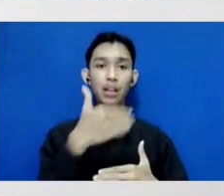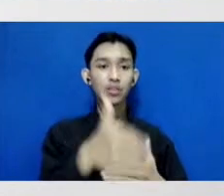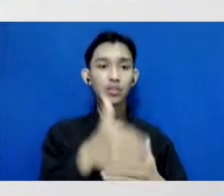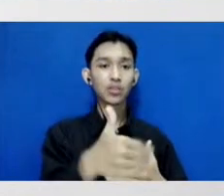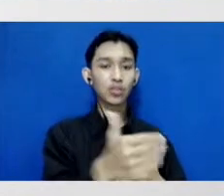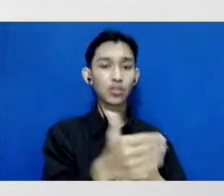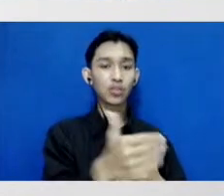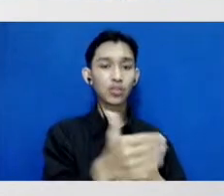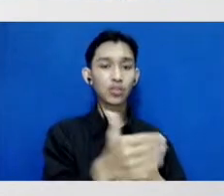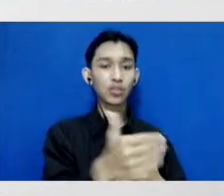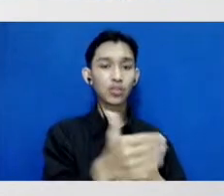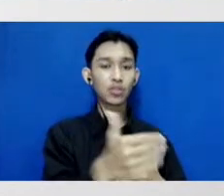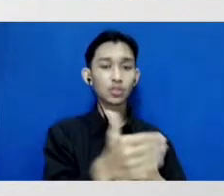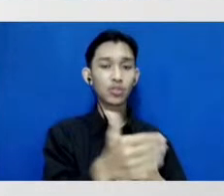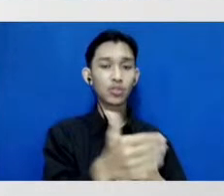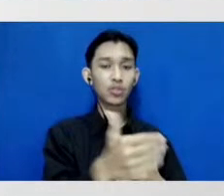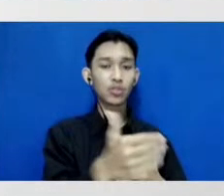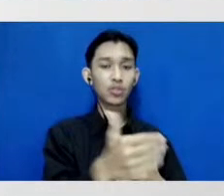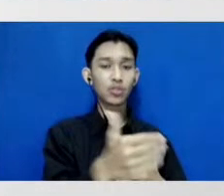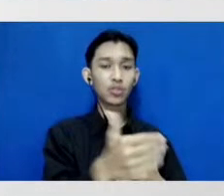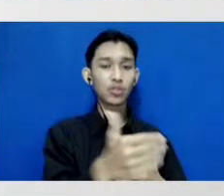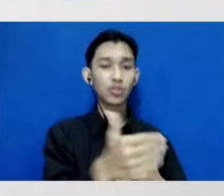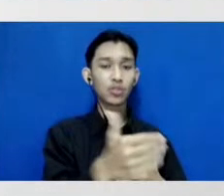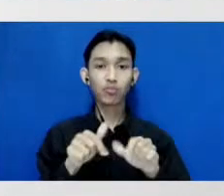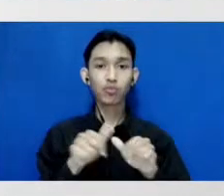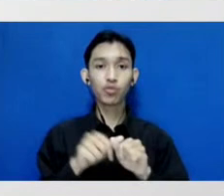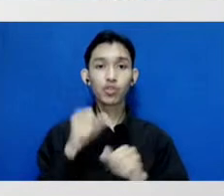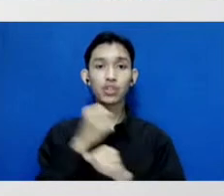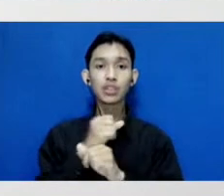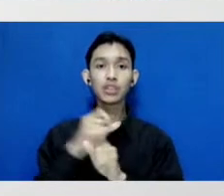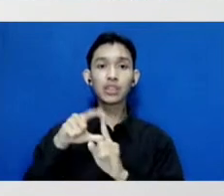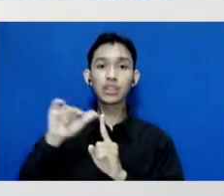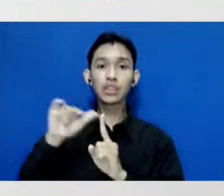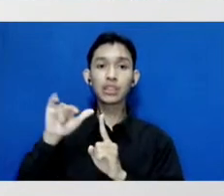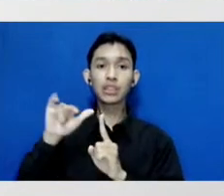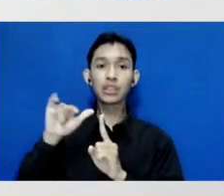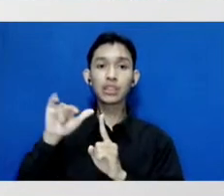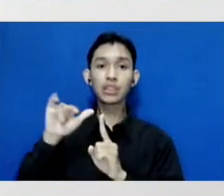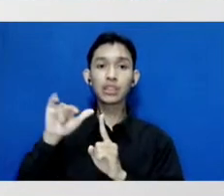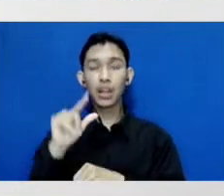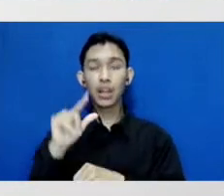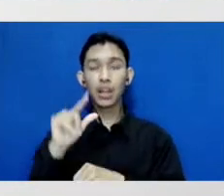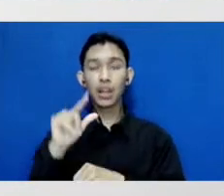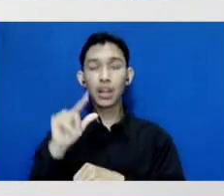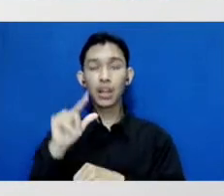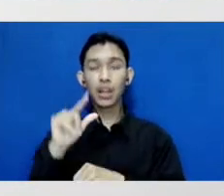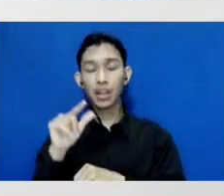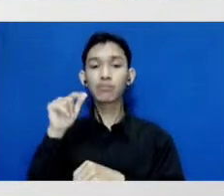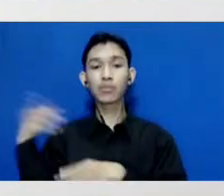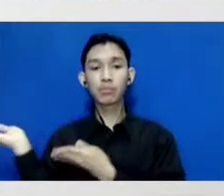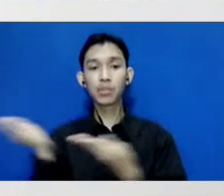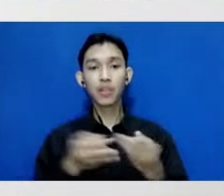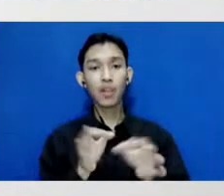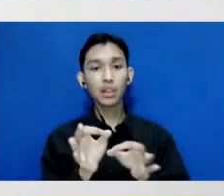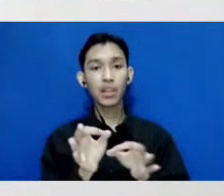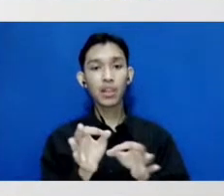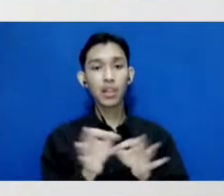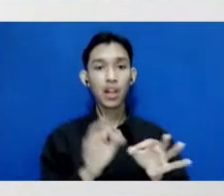Dan untuk itu GDPR memfasilitasi international data flows dan menawarkan beberapa instrumen untuk